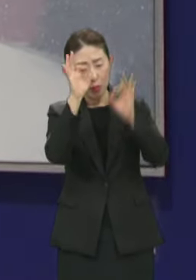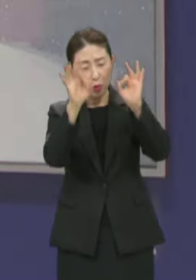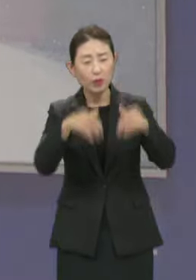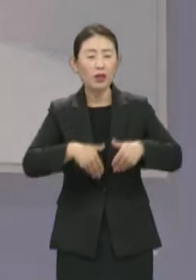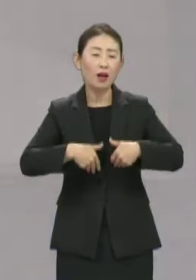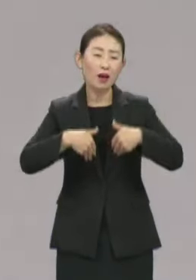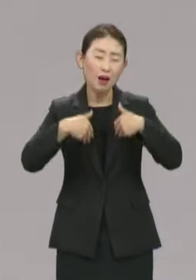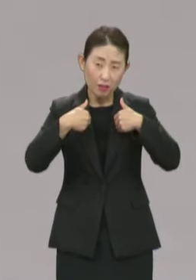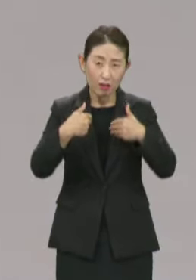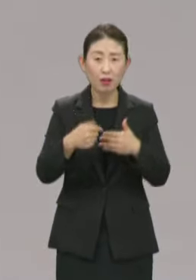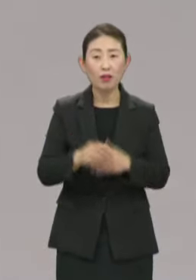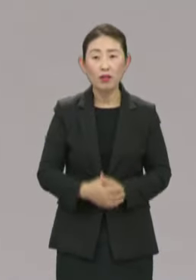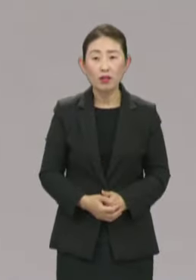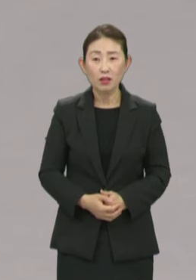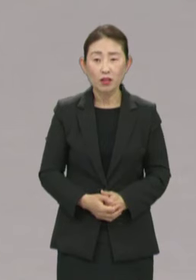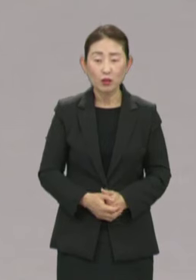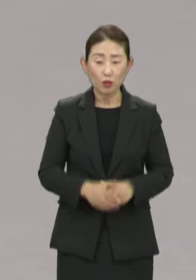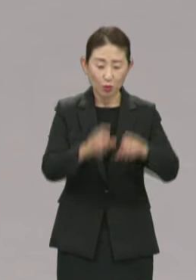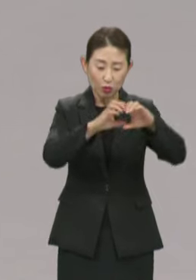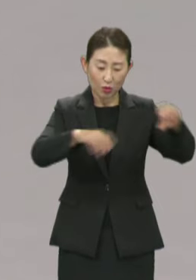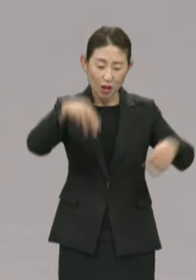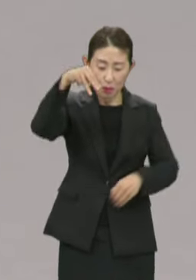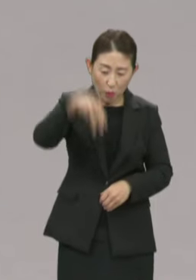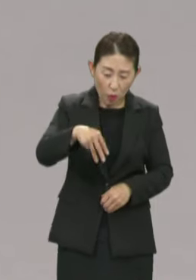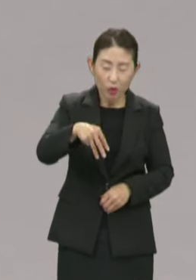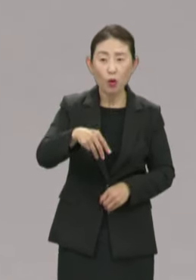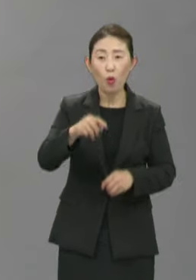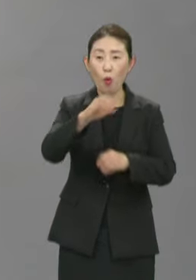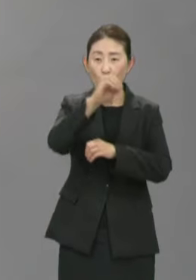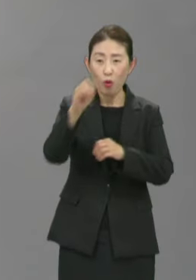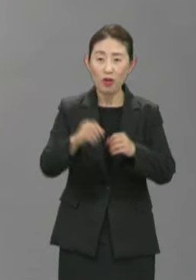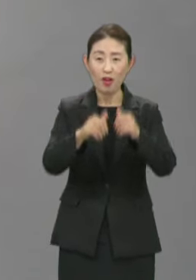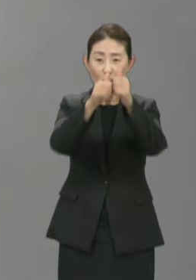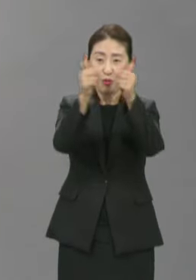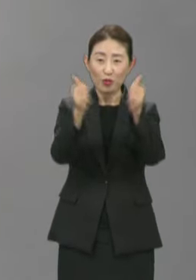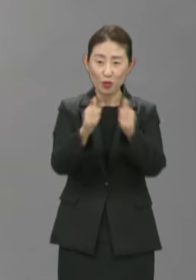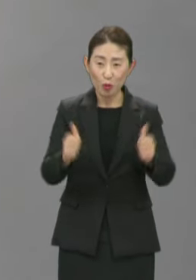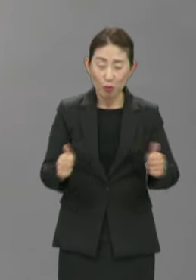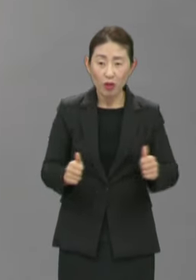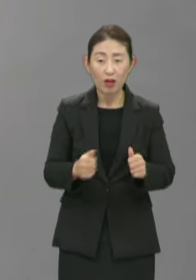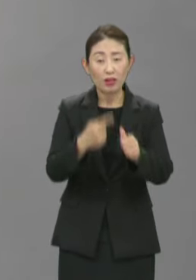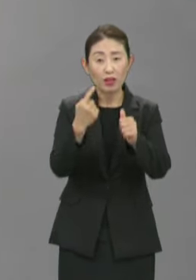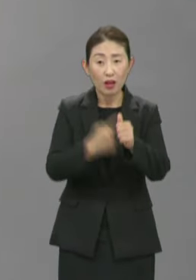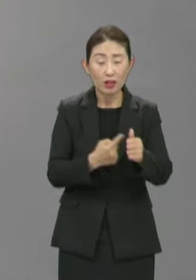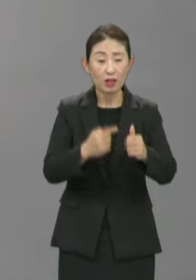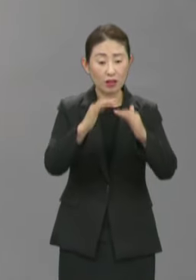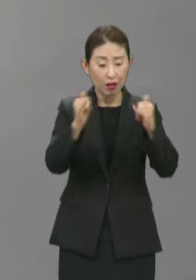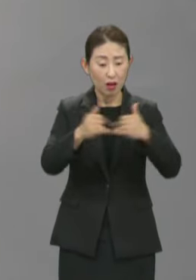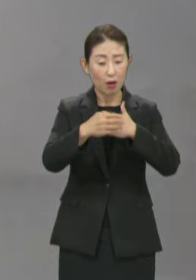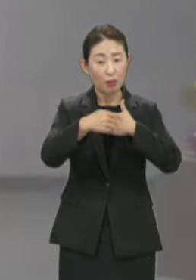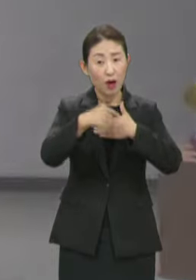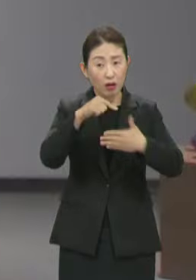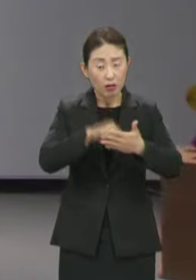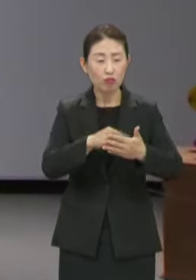선사합니다. 소세지를 찍은 포크가 명예로운 트로피가 되니 불안과 행복을 담은 이중성이